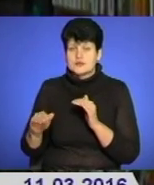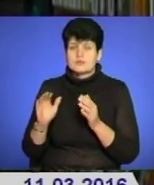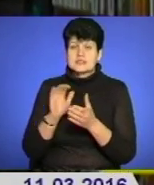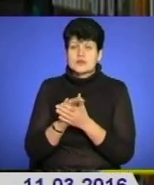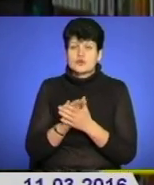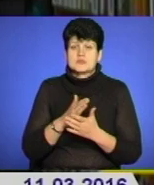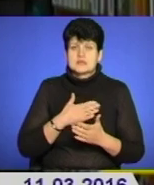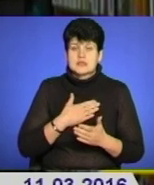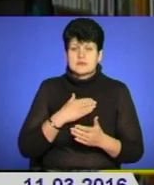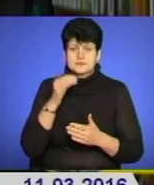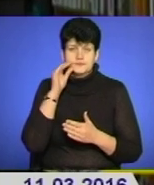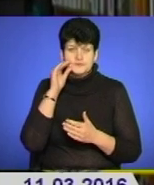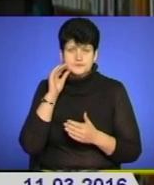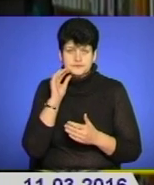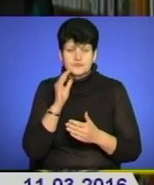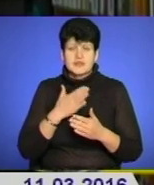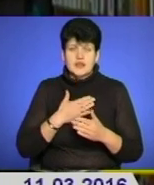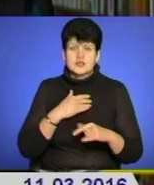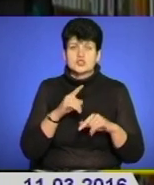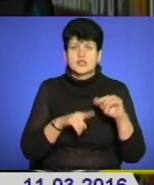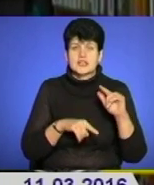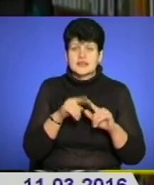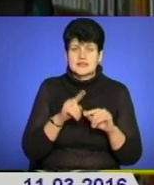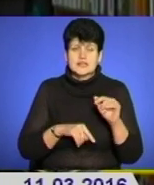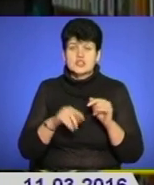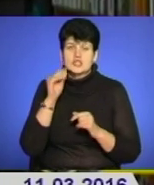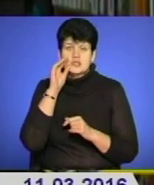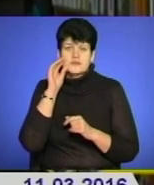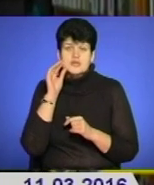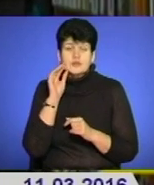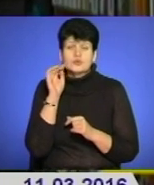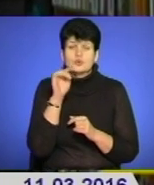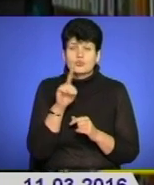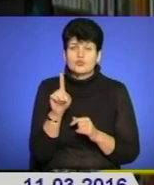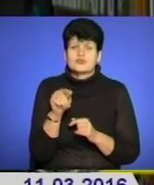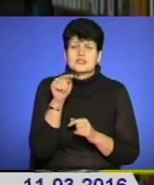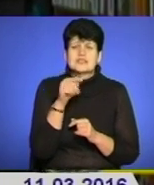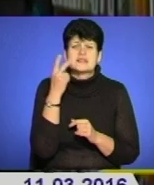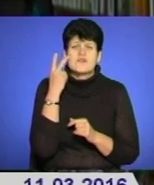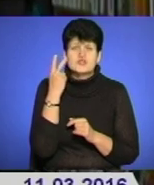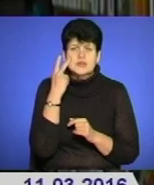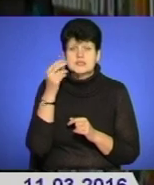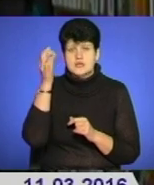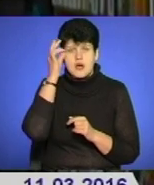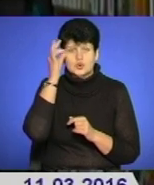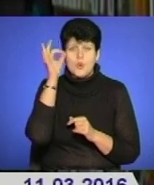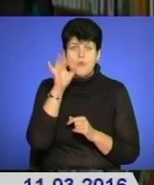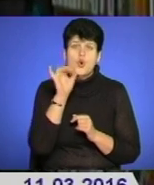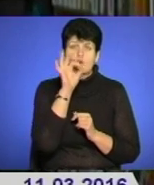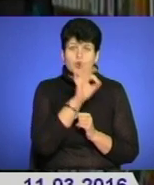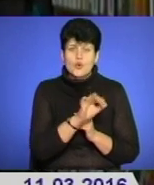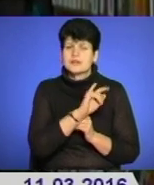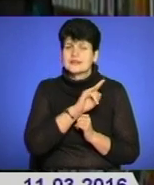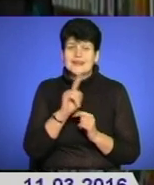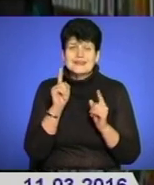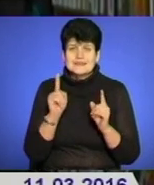нам кобзарем. Це є наш рідний Шевченко, тому що вони завжди згадують про нього не тільки